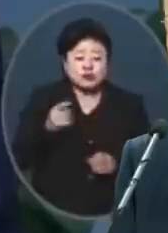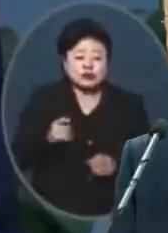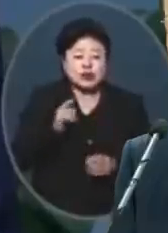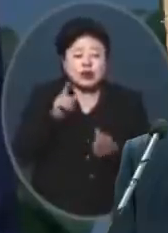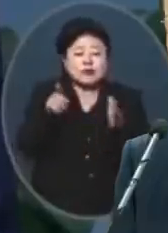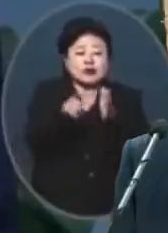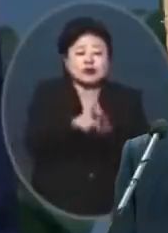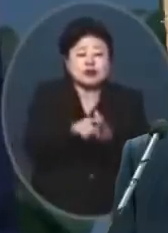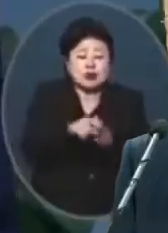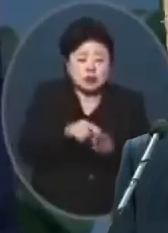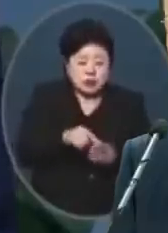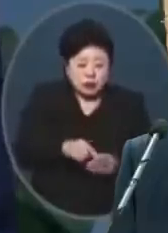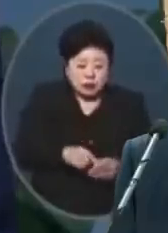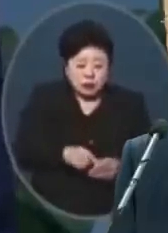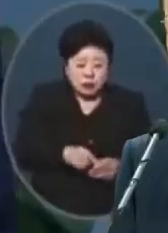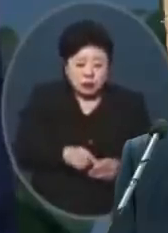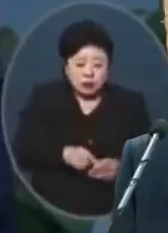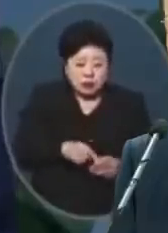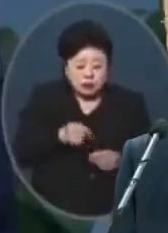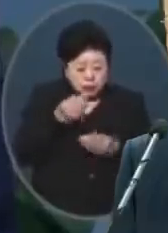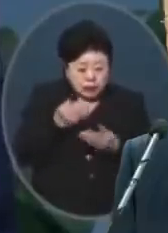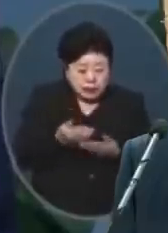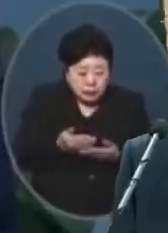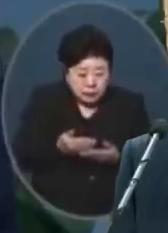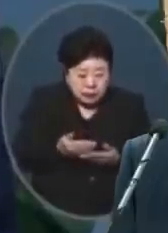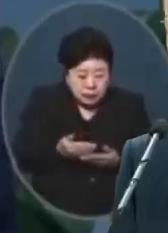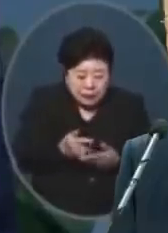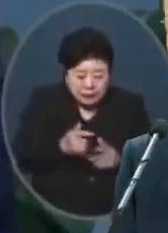구원을 그냥 받는다고